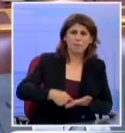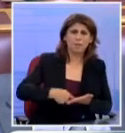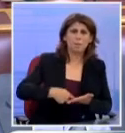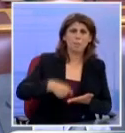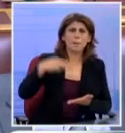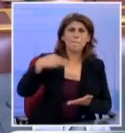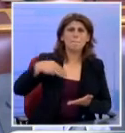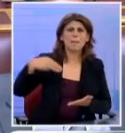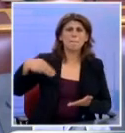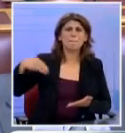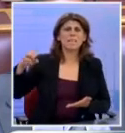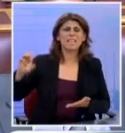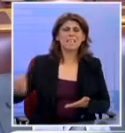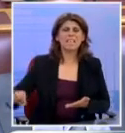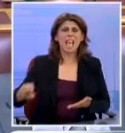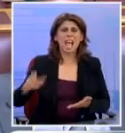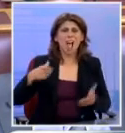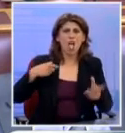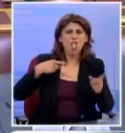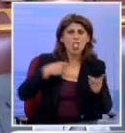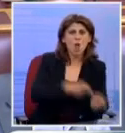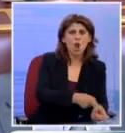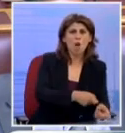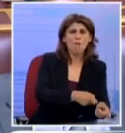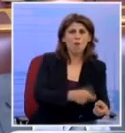μηντιακούς δολοφόνους?